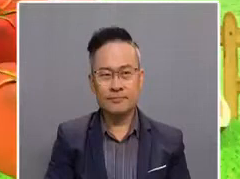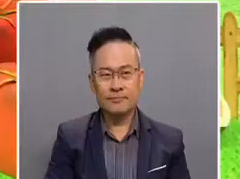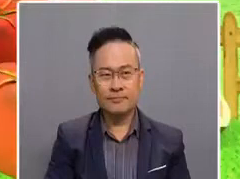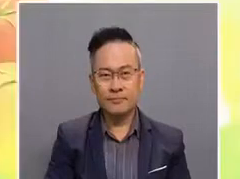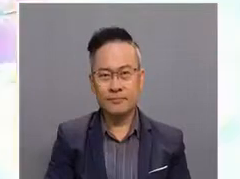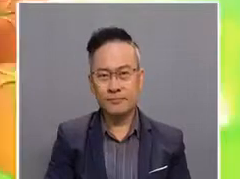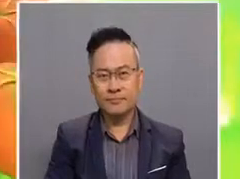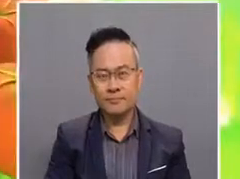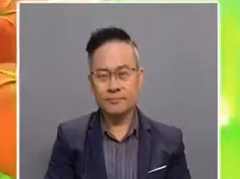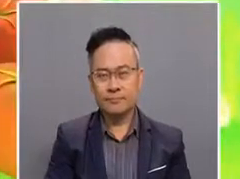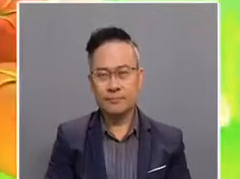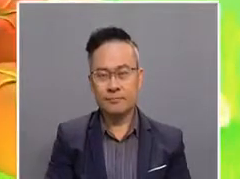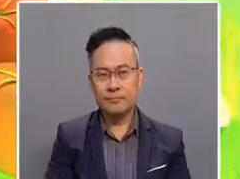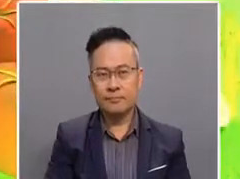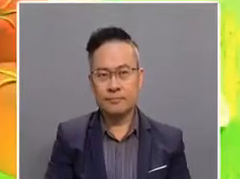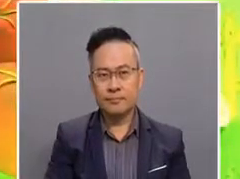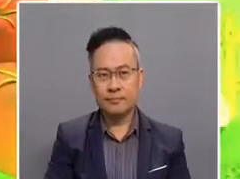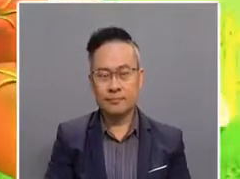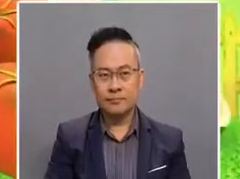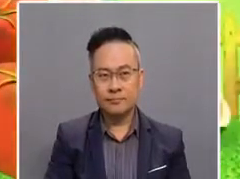ชาชนไทยคือหน้าที่คือหัวใจ